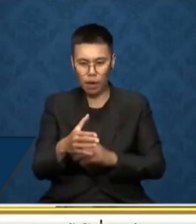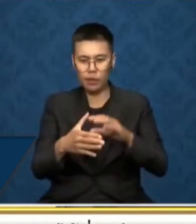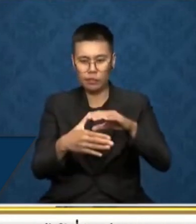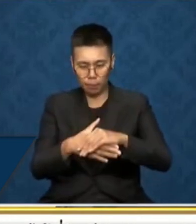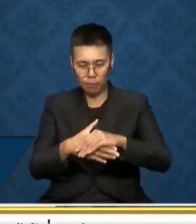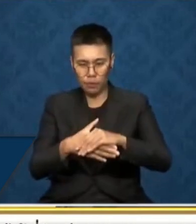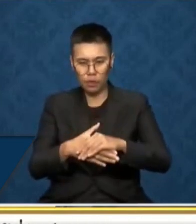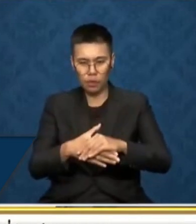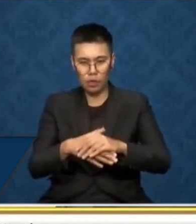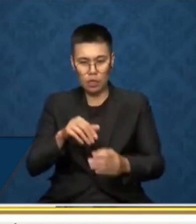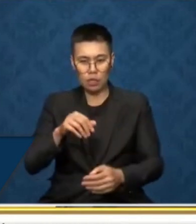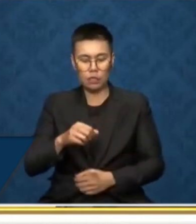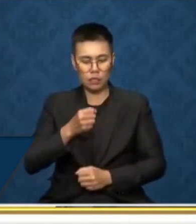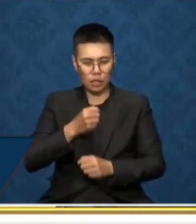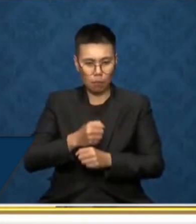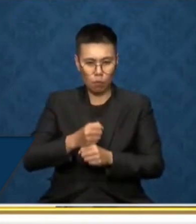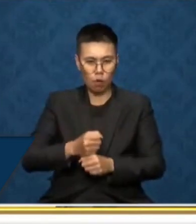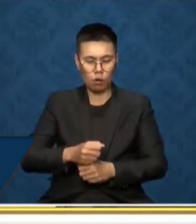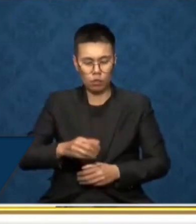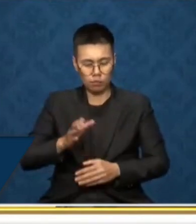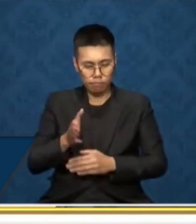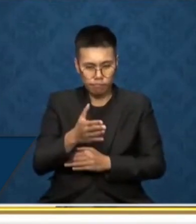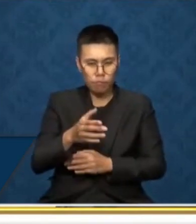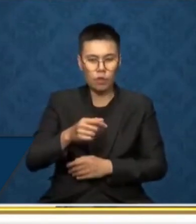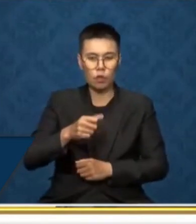ความยั่งยืนนะครับของทรัพยากร